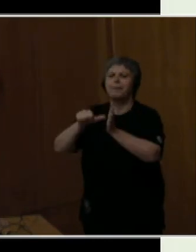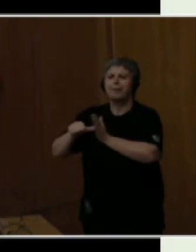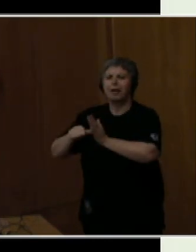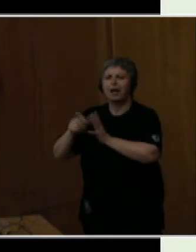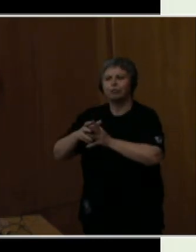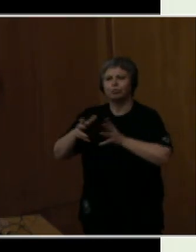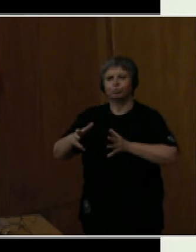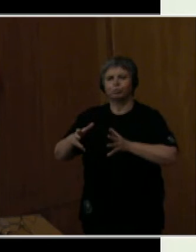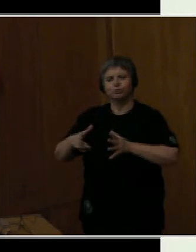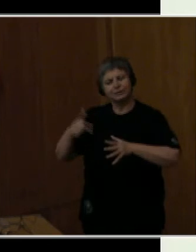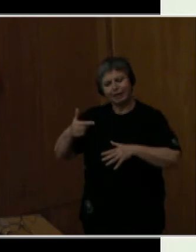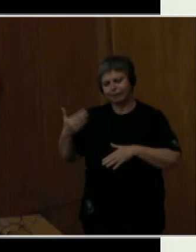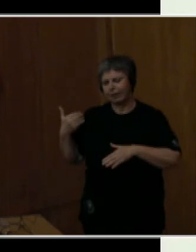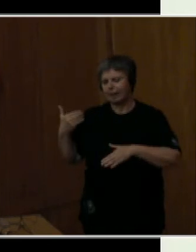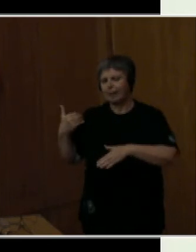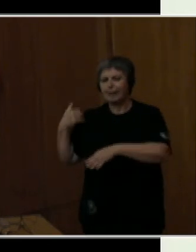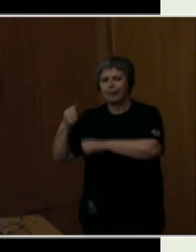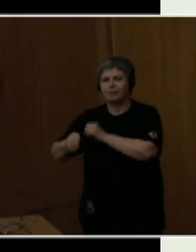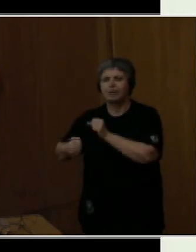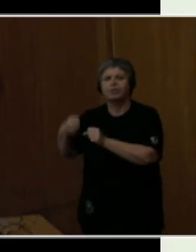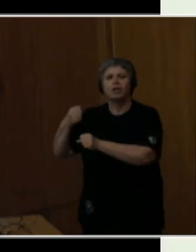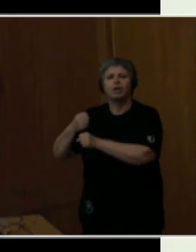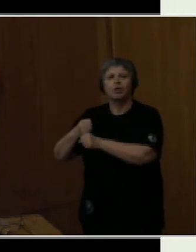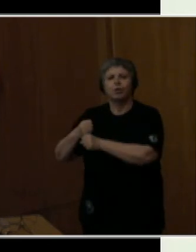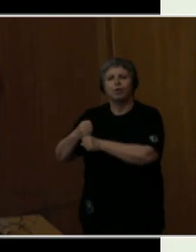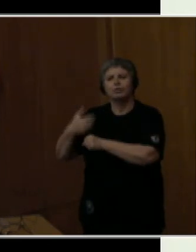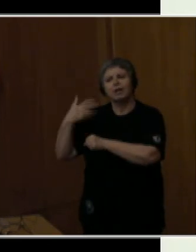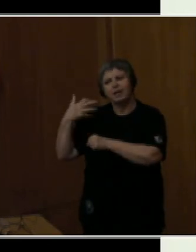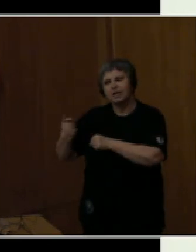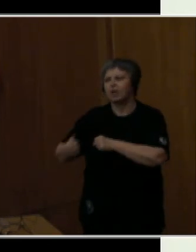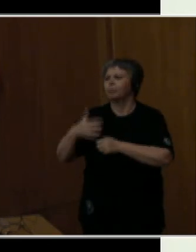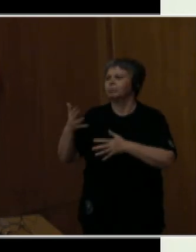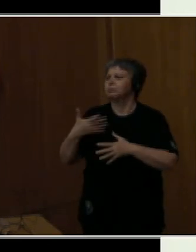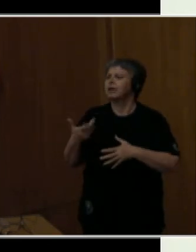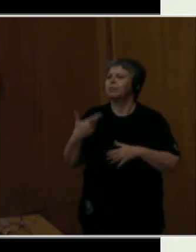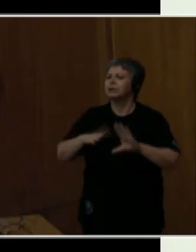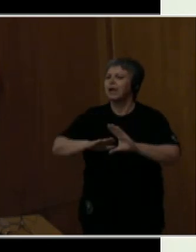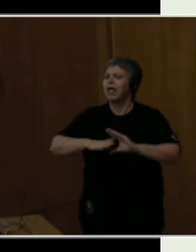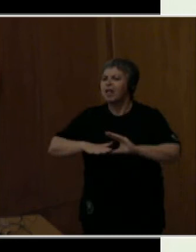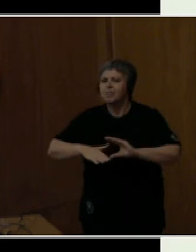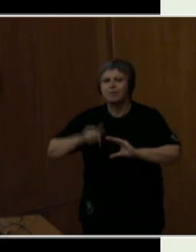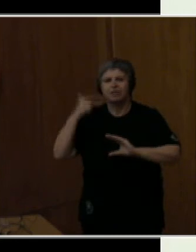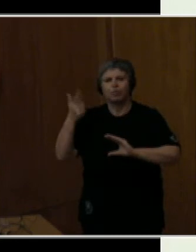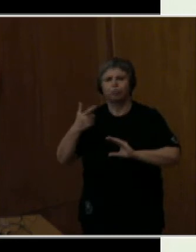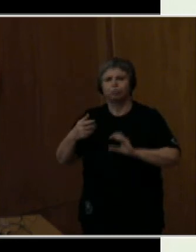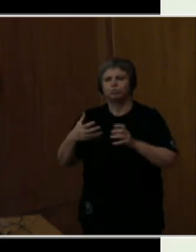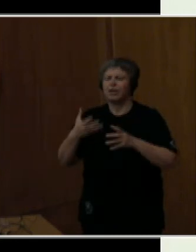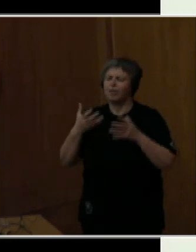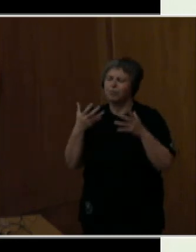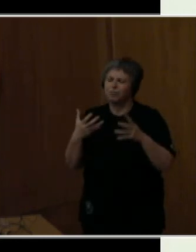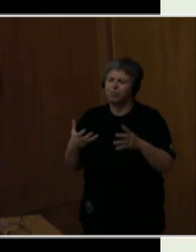ας πούμε, στην Ελλάδα τα τελευταία χρόνια, κυρίως για διασύνδεση μεγάλων δομών, εθνικών υπηρεσιών κτλ.